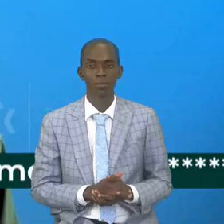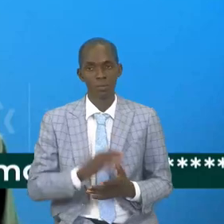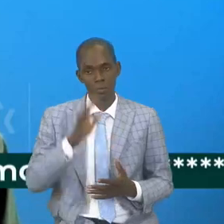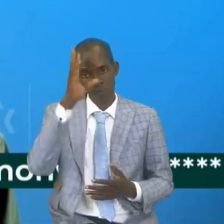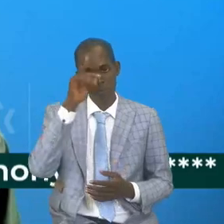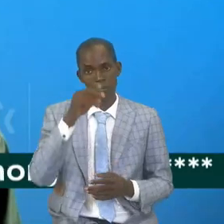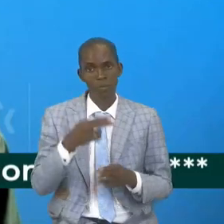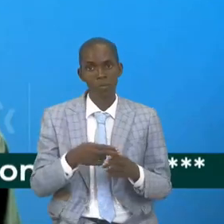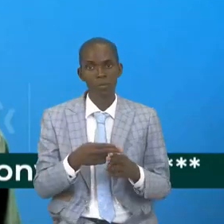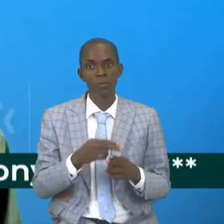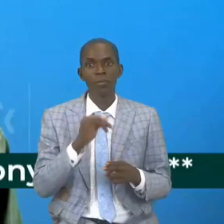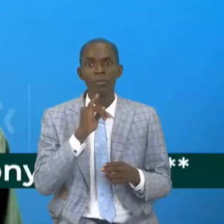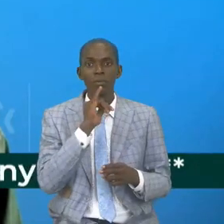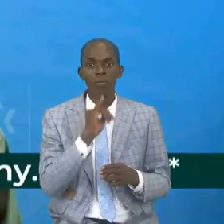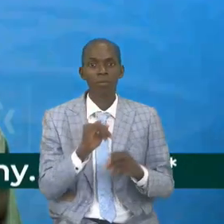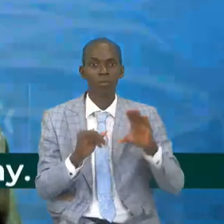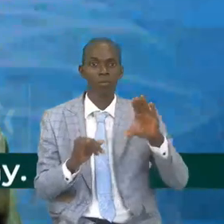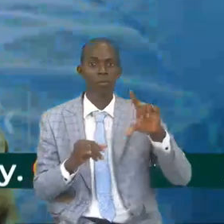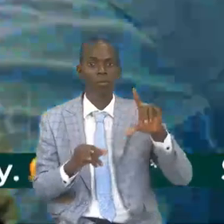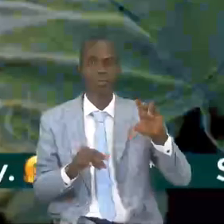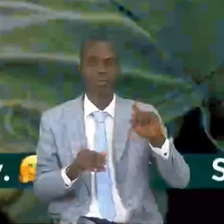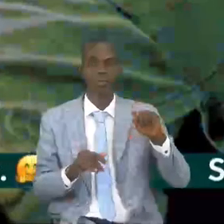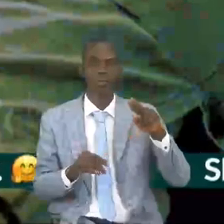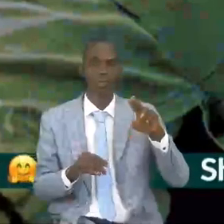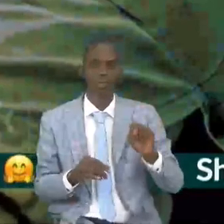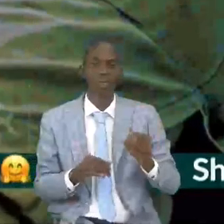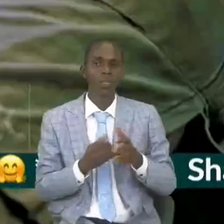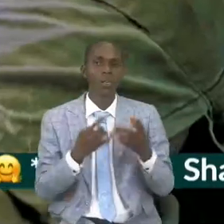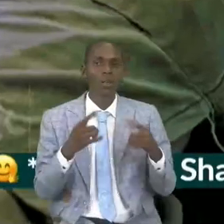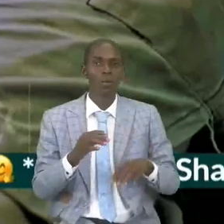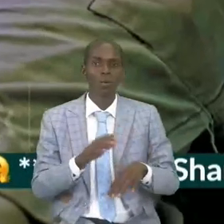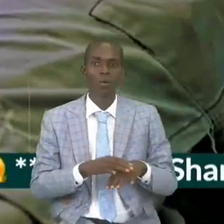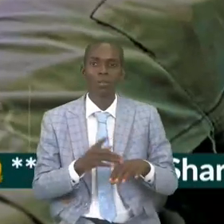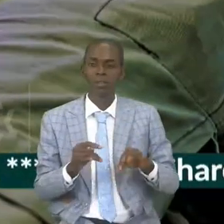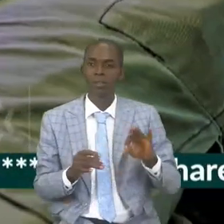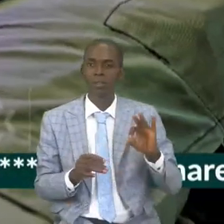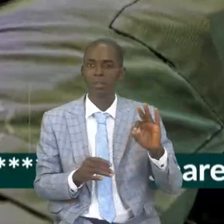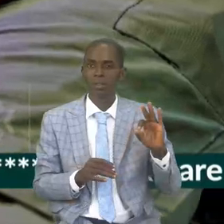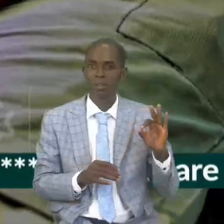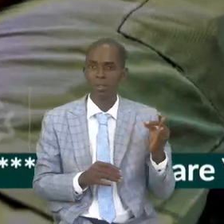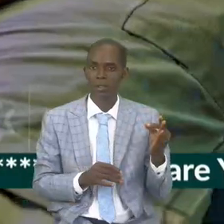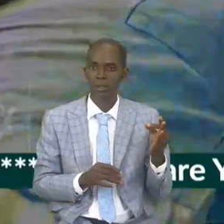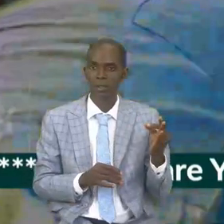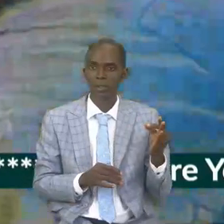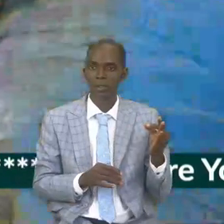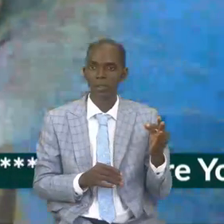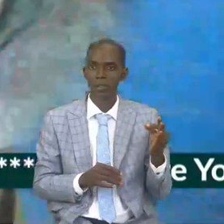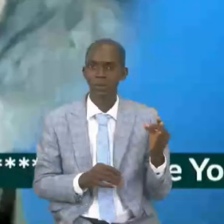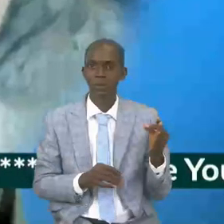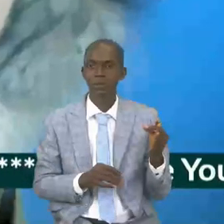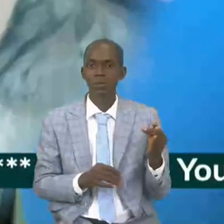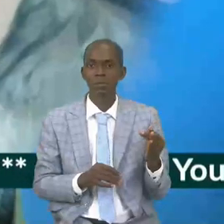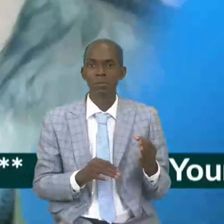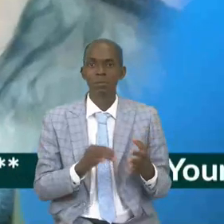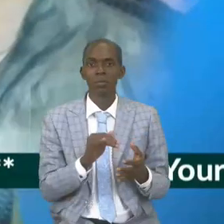Je m'appelle Cletus Philippe Ekana. En juillet, j'étais allé au village.